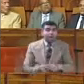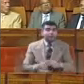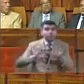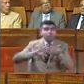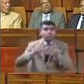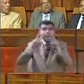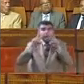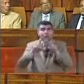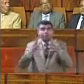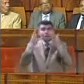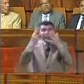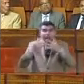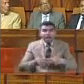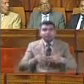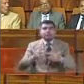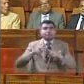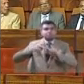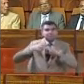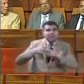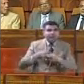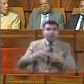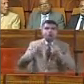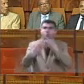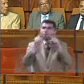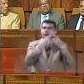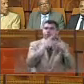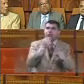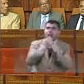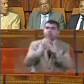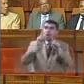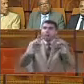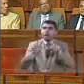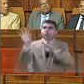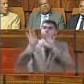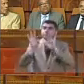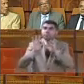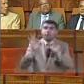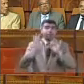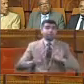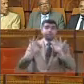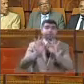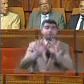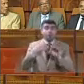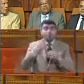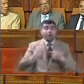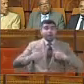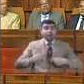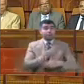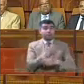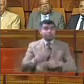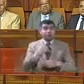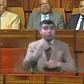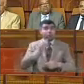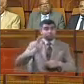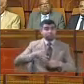الأوراش الكبرى في الصناعة مثلا وفي أمور أخرى. ثانيا السيد رئيس الحكومة المحترم، أنتم كتكلموا فقط على